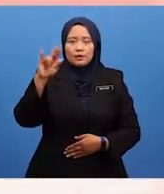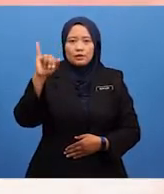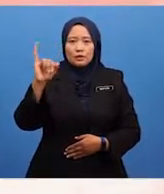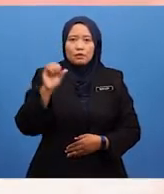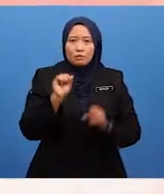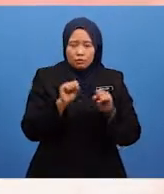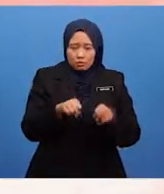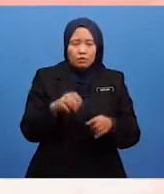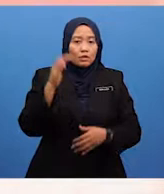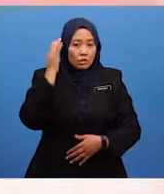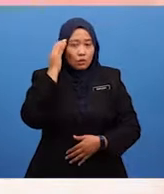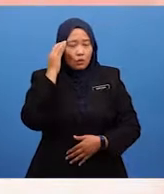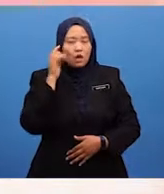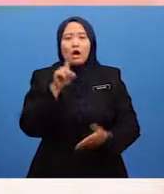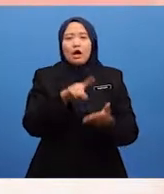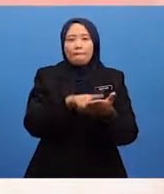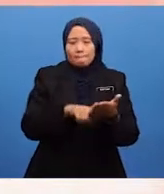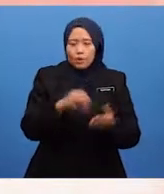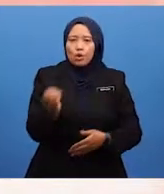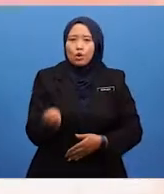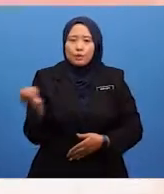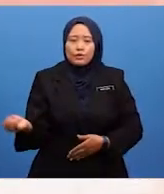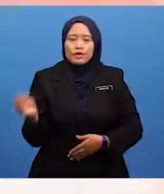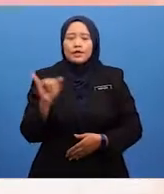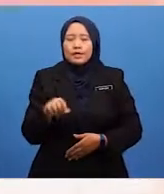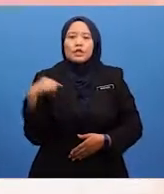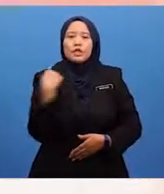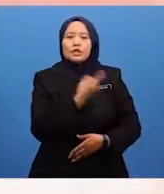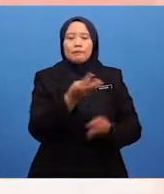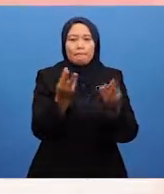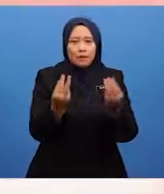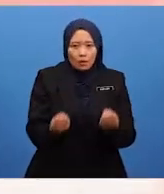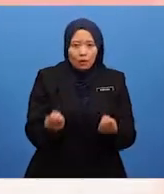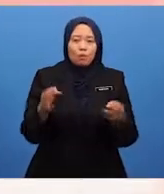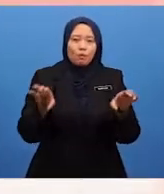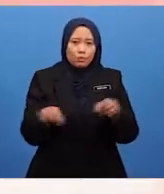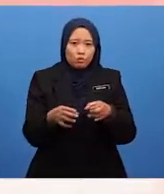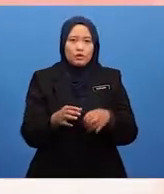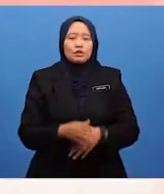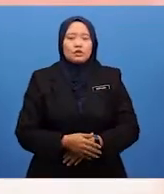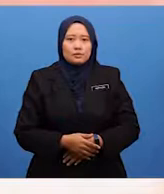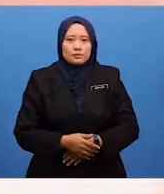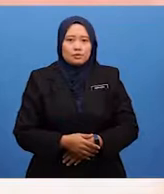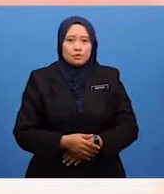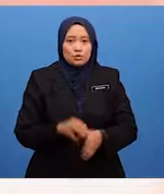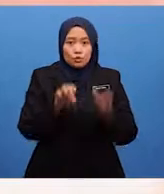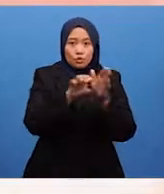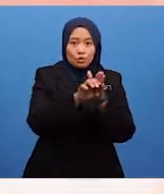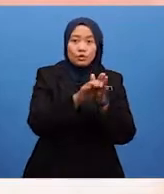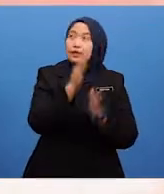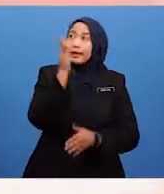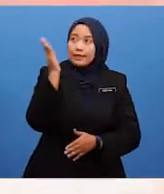contohnya selalu sebagai seorang pria ke rumah pelan dan sebagainya dia akan menghasilkan satu bentuk rumah secara tiga dimensi